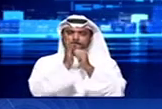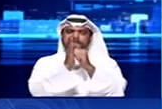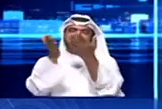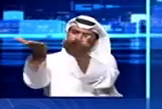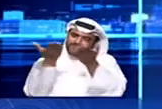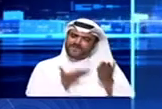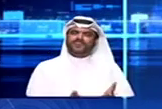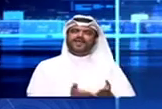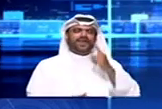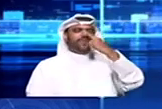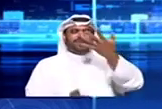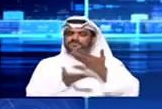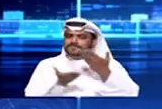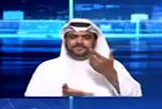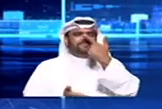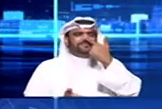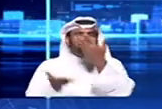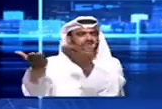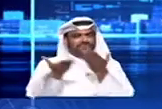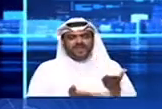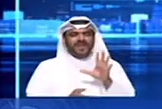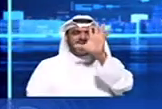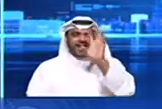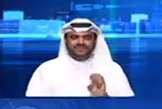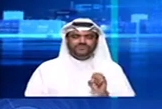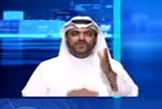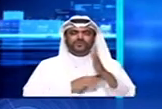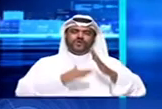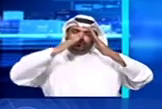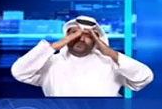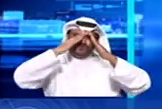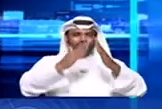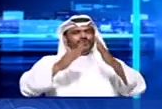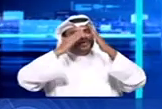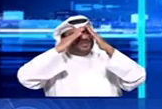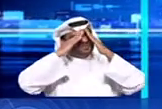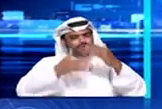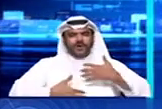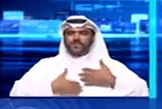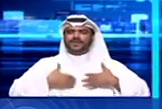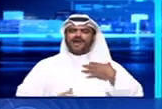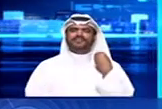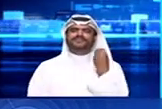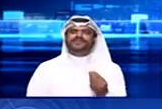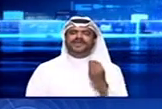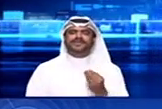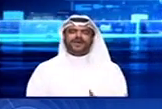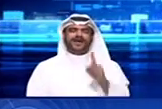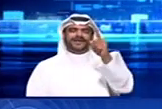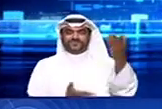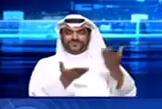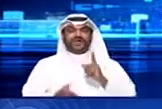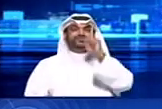للبيت ليقوموا بإكرامنا وعزيمتنا على العشاء أو الغداء، فلهم منا كل الشكر على مشاعرهم الطيبة تجاهنا،